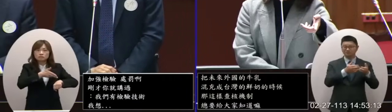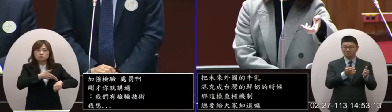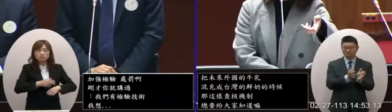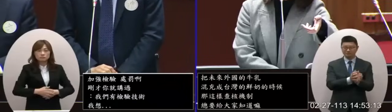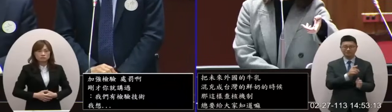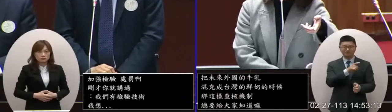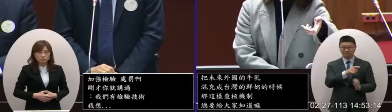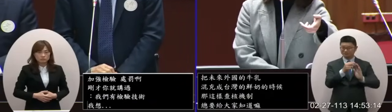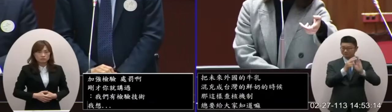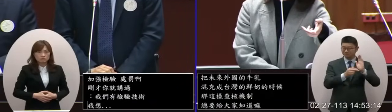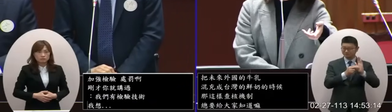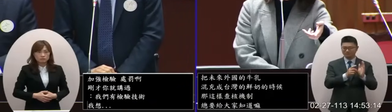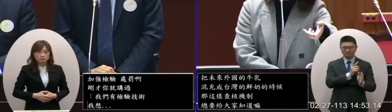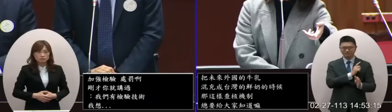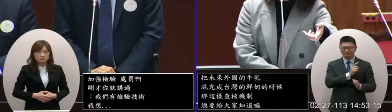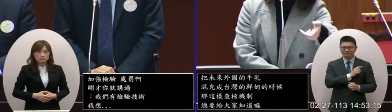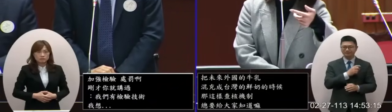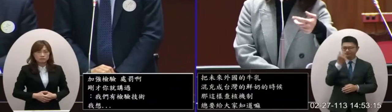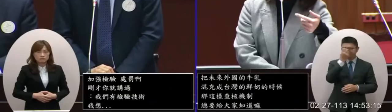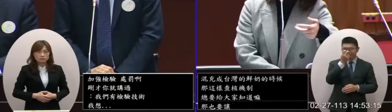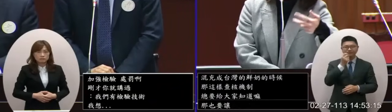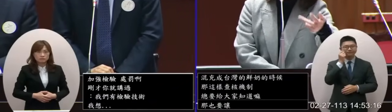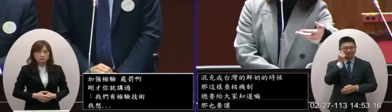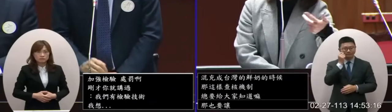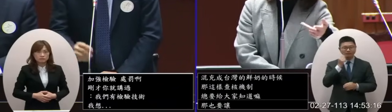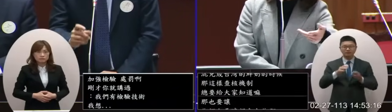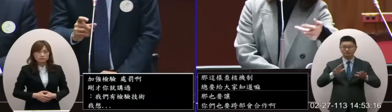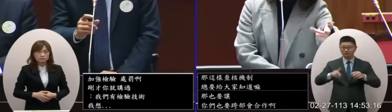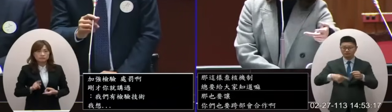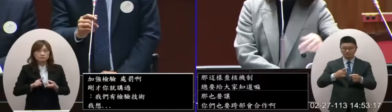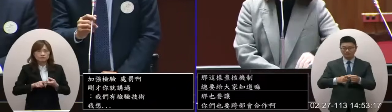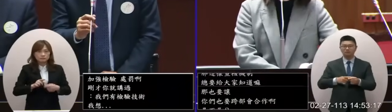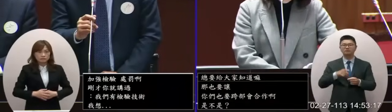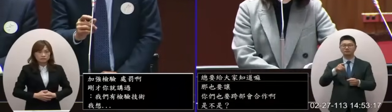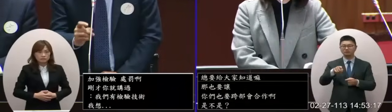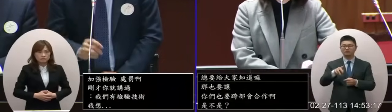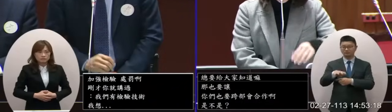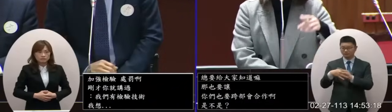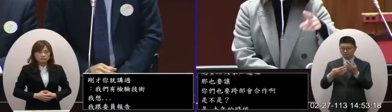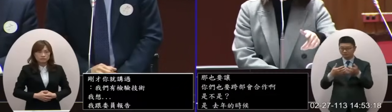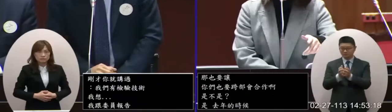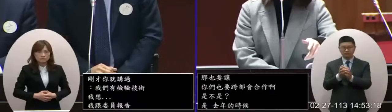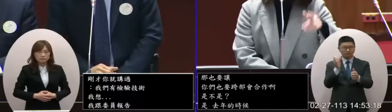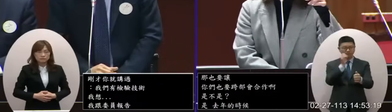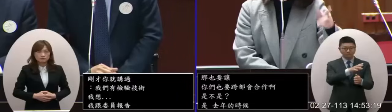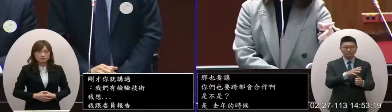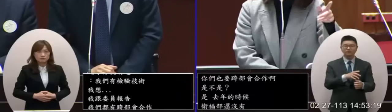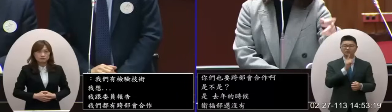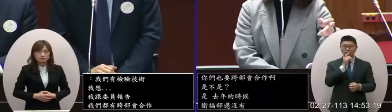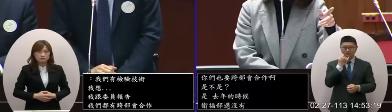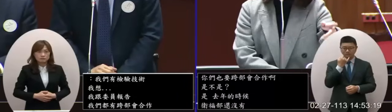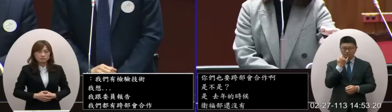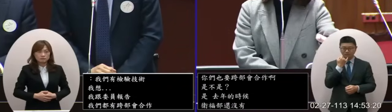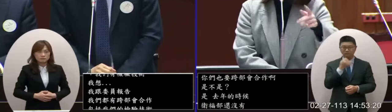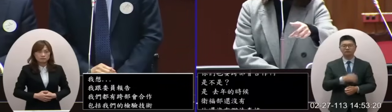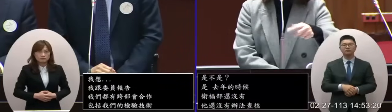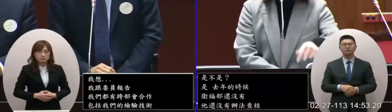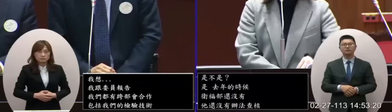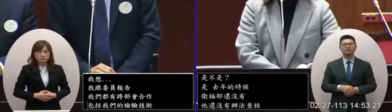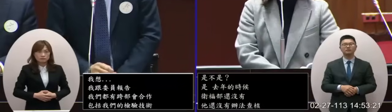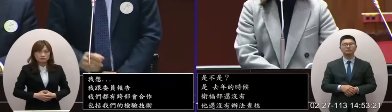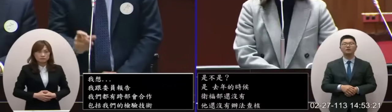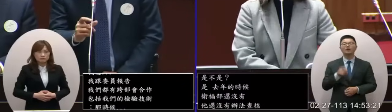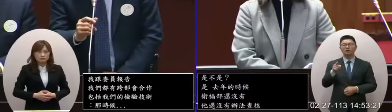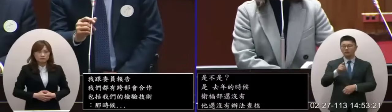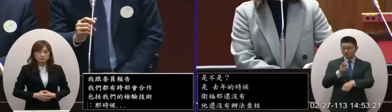没有，他还没有办法查核嘛，你今年你才告诉他们嘛，我想要知道是他们有没有办法用